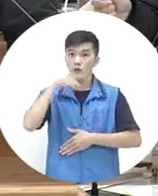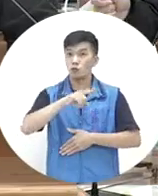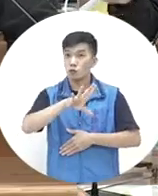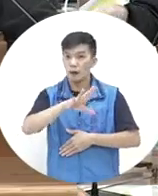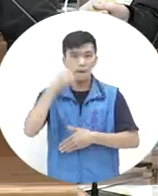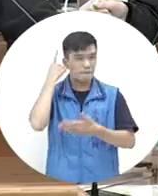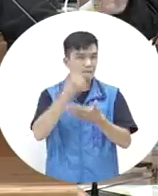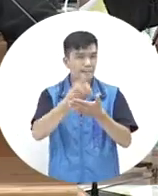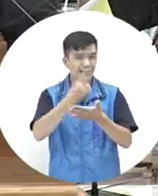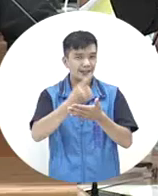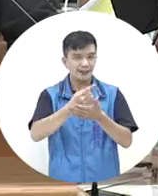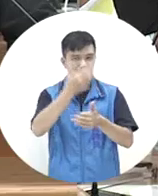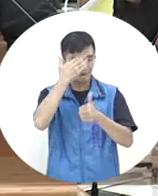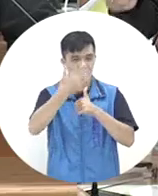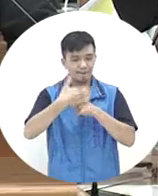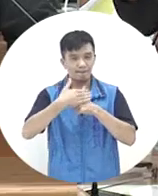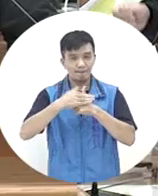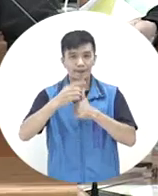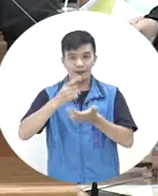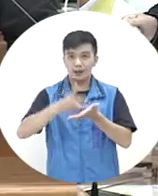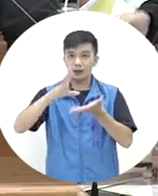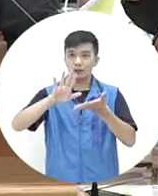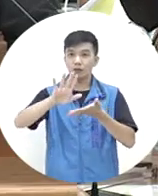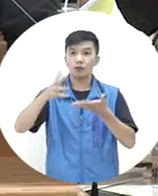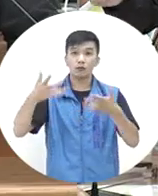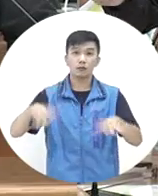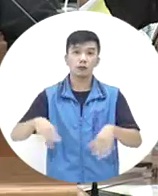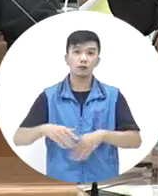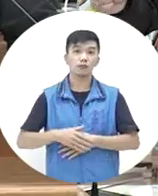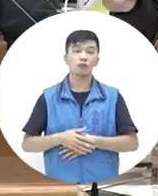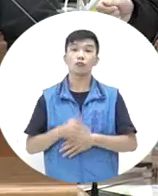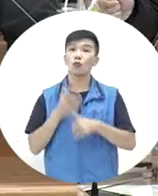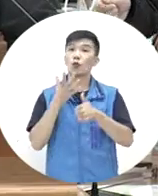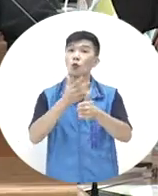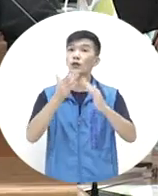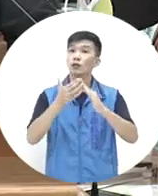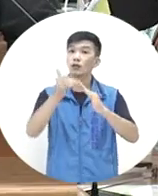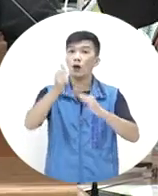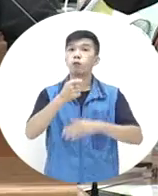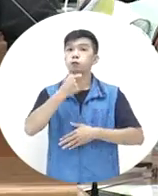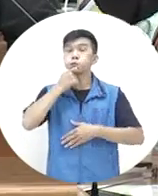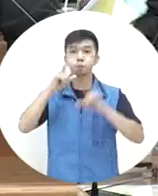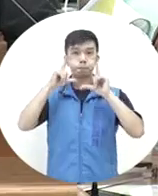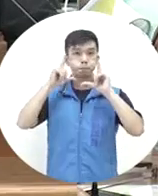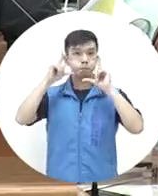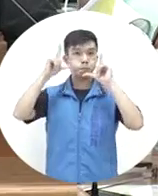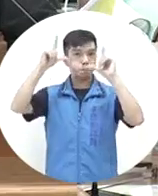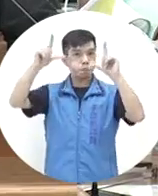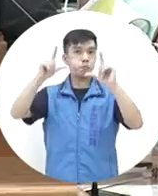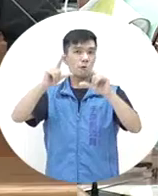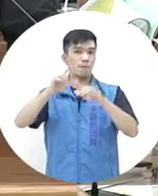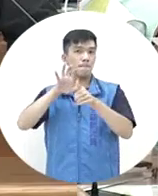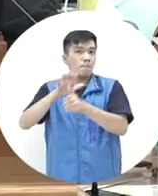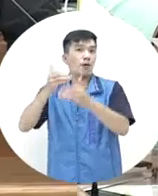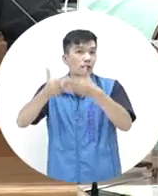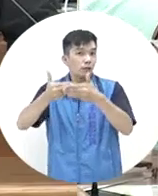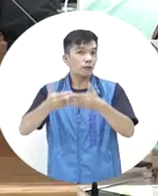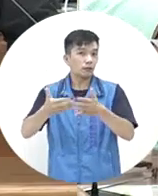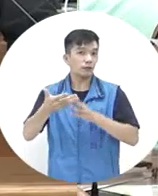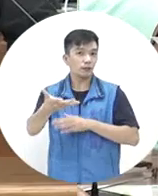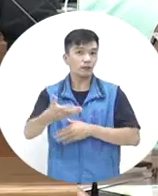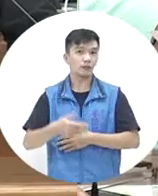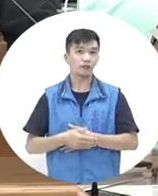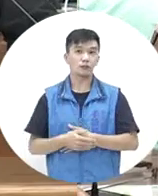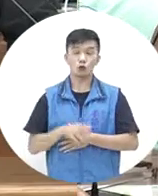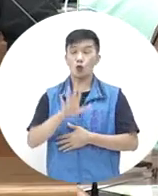都有，那是不是就刚刚市长所讲的，你要大声的捍卫中华民国，那是不是大声来谴责中国？ 我已经讲得很